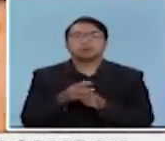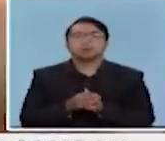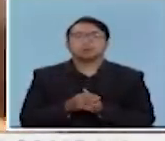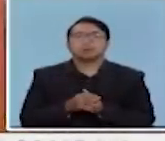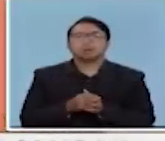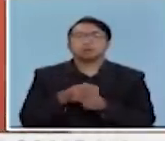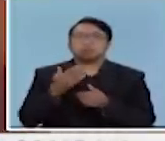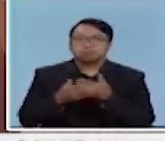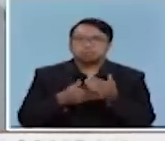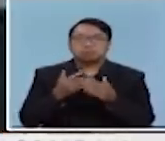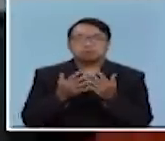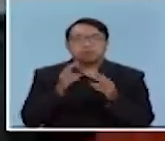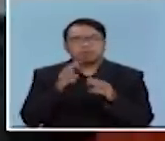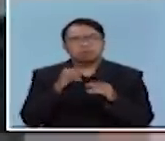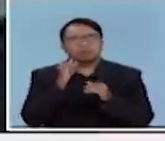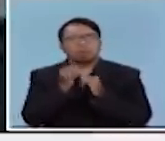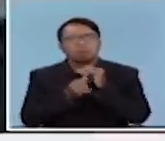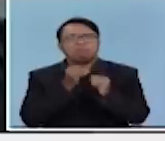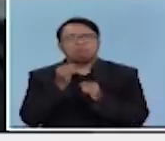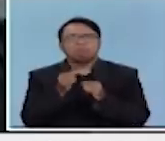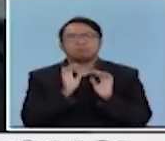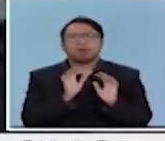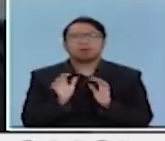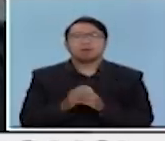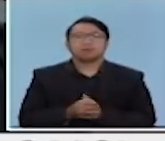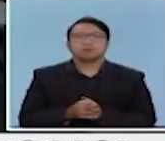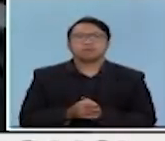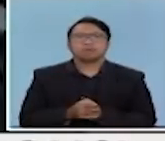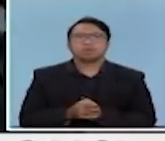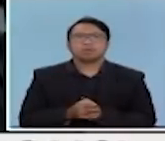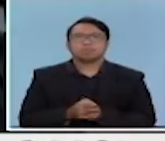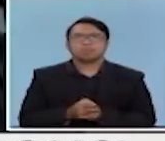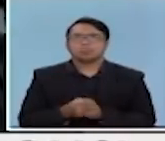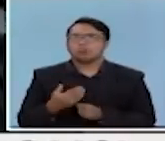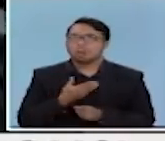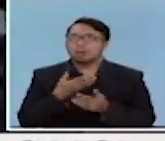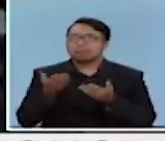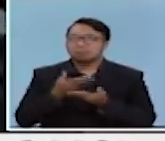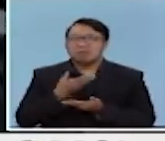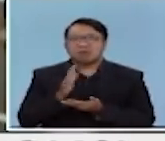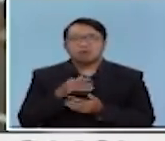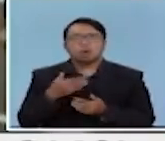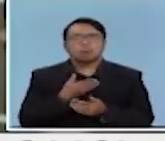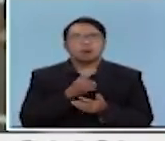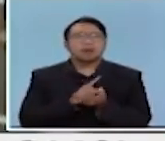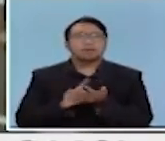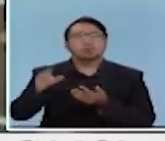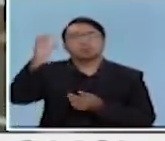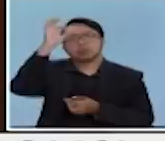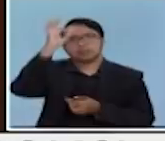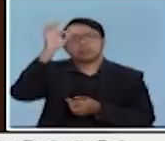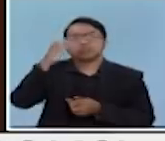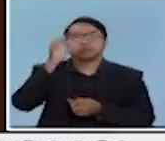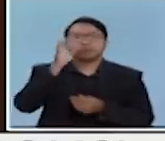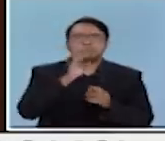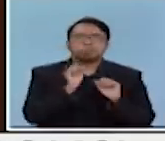warganet. Tak terima dengan ulah Ferdian, korban yang dikerjai melapor ke polisi. Polisi lantas mencari keberadaan Ferdian